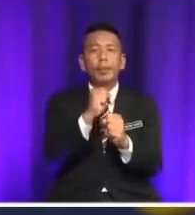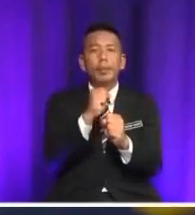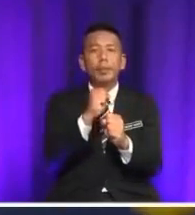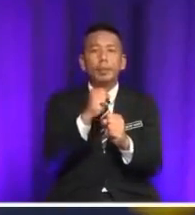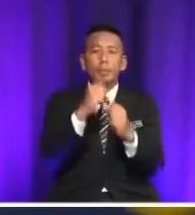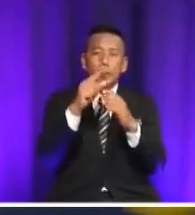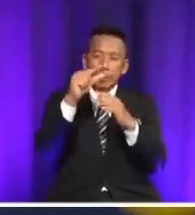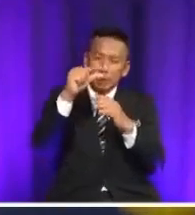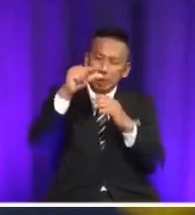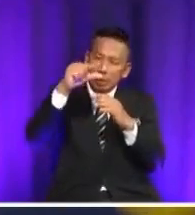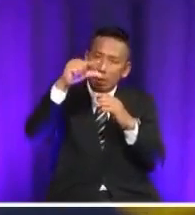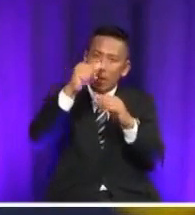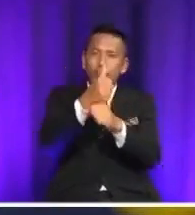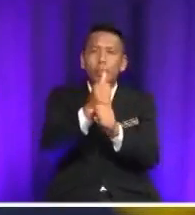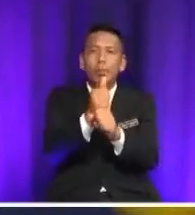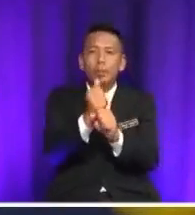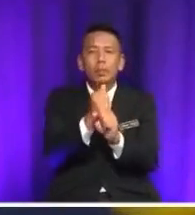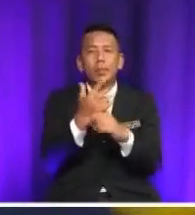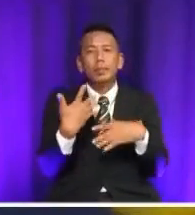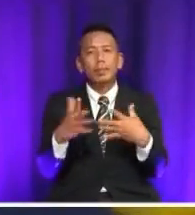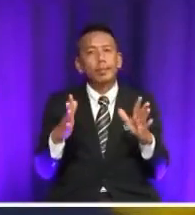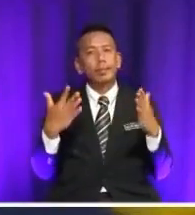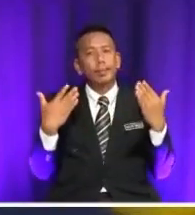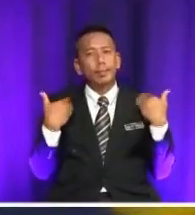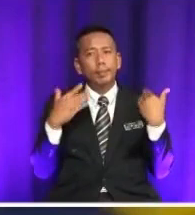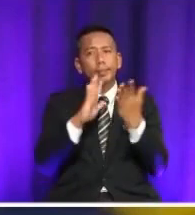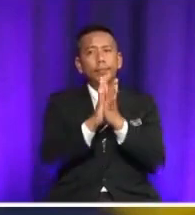eee Jadi